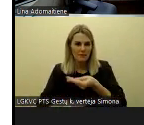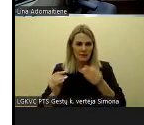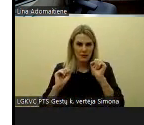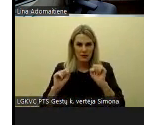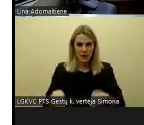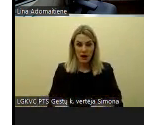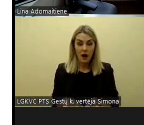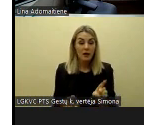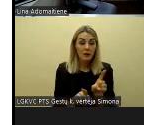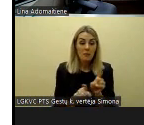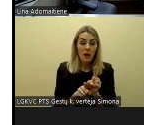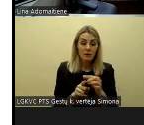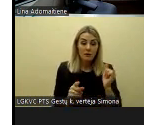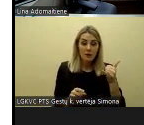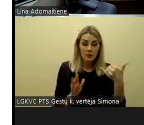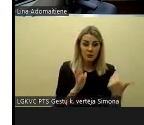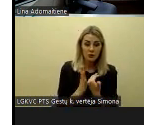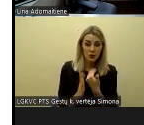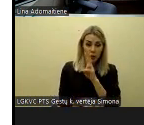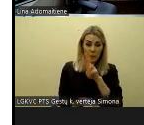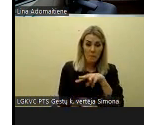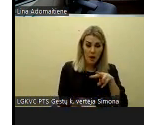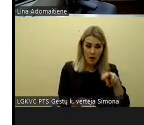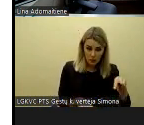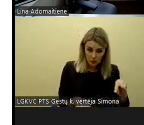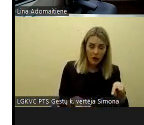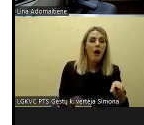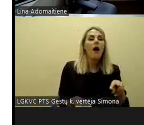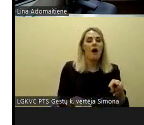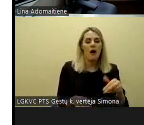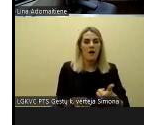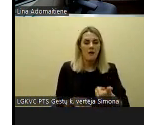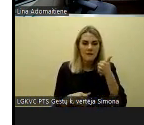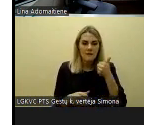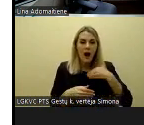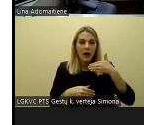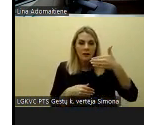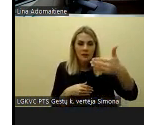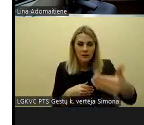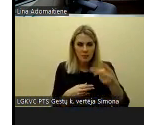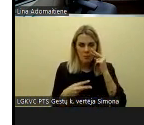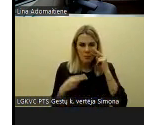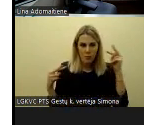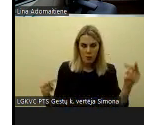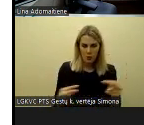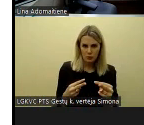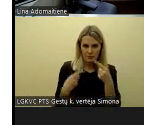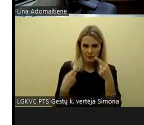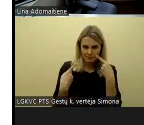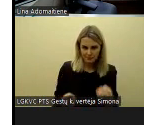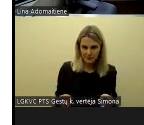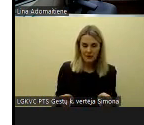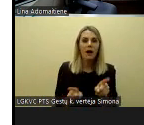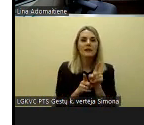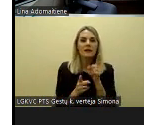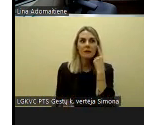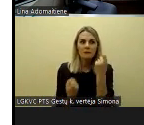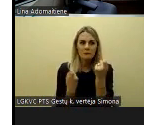rezultatus tam, kad ateityje būtų laikomasi tokio požiūris, kuris būtų grįstas informacija, tuo, kas